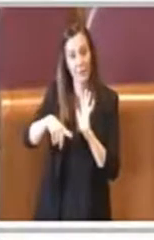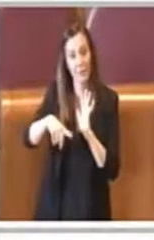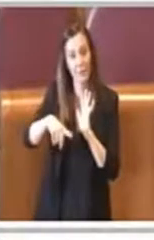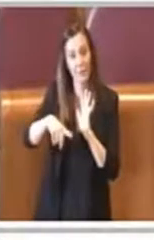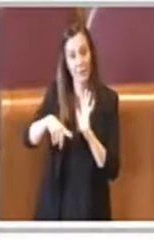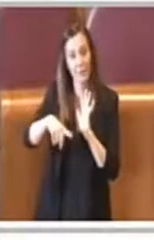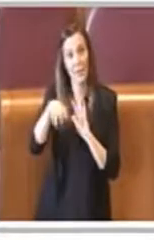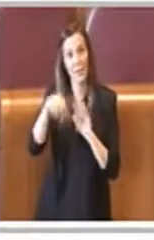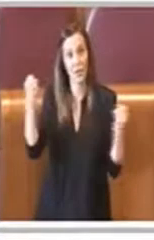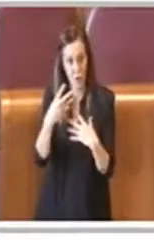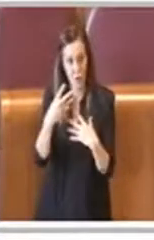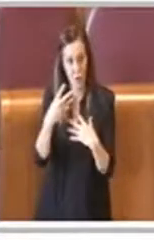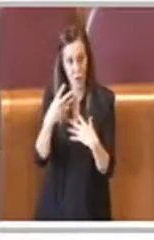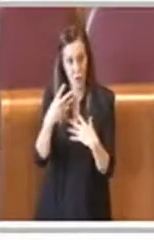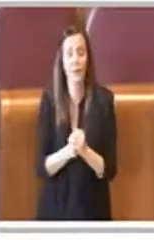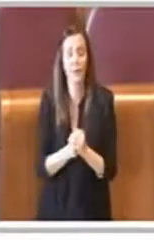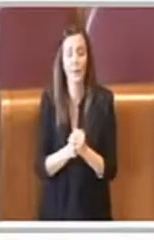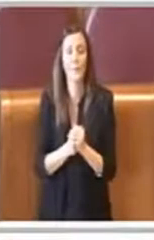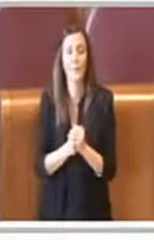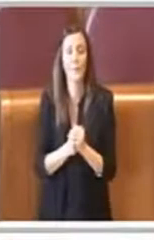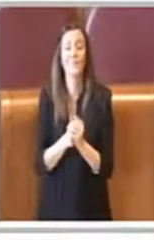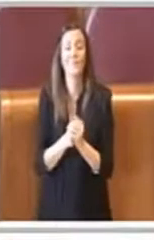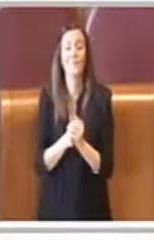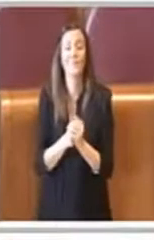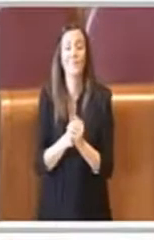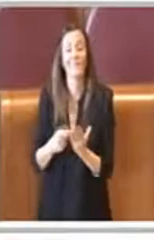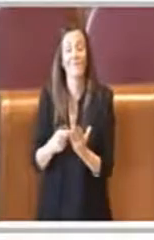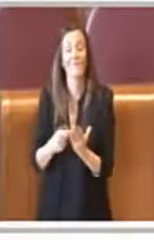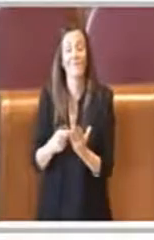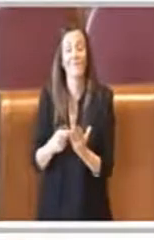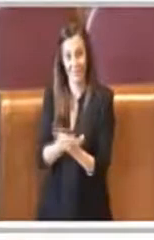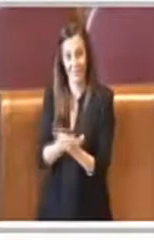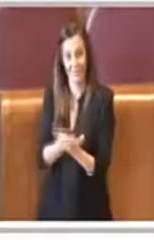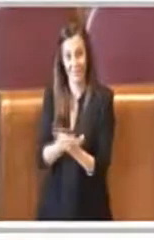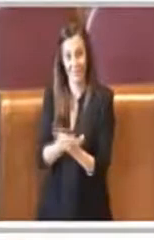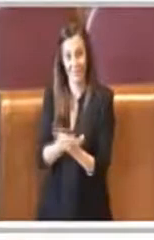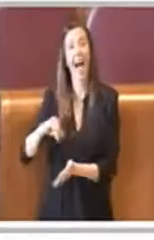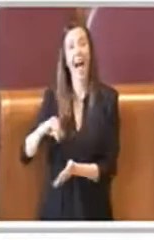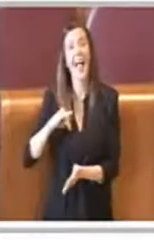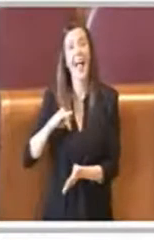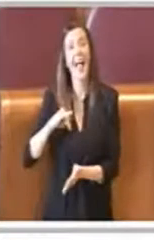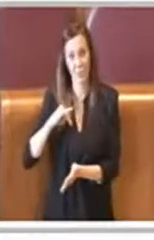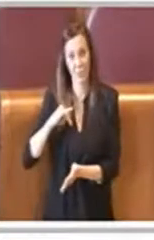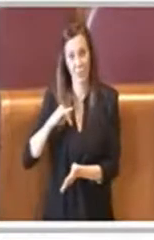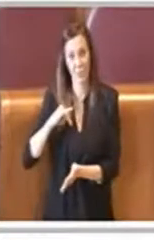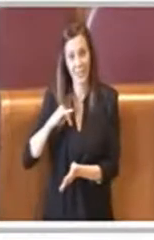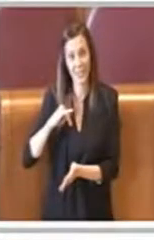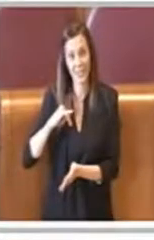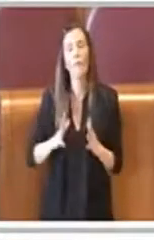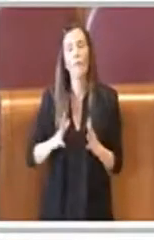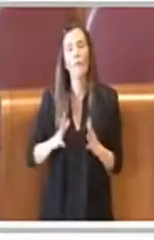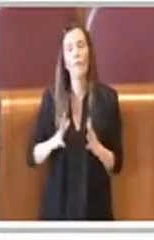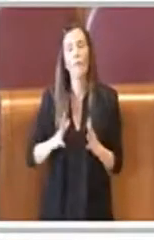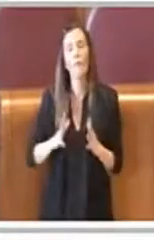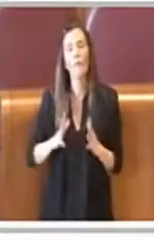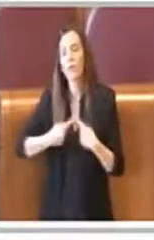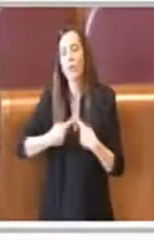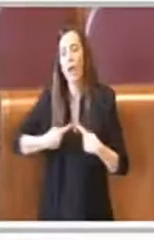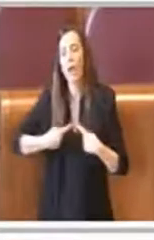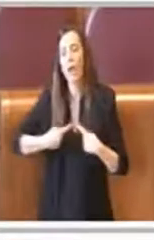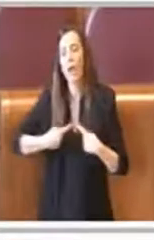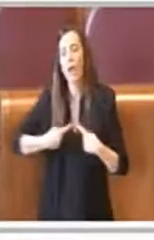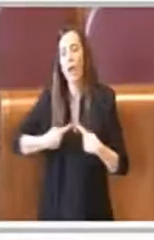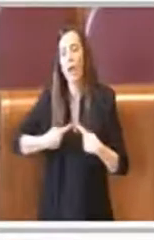con la Giunta, vuole essere, diciamo, un'anticipazione della volontà dell'Assemblea